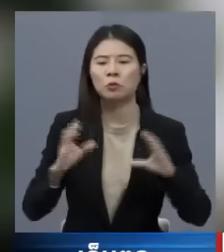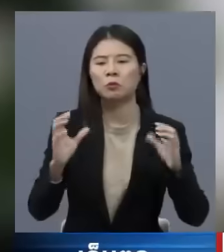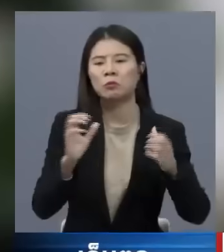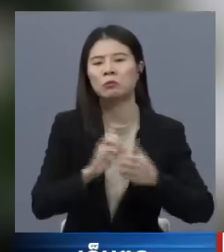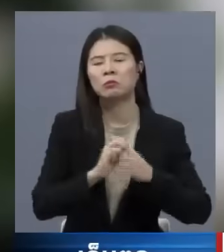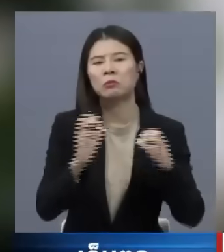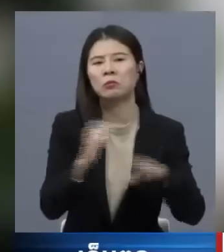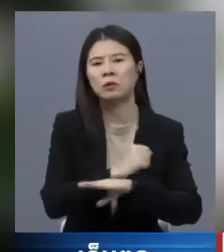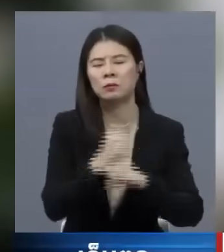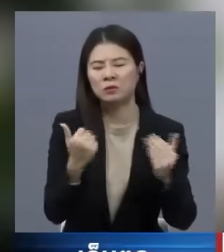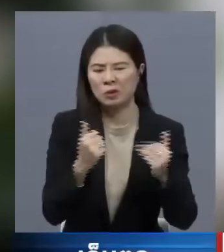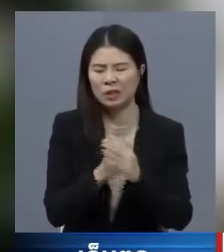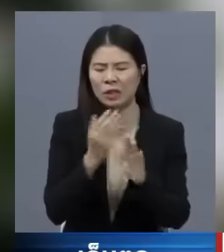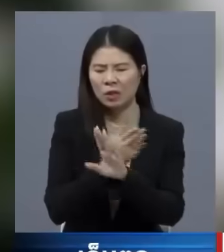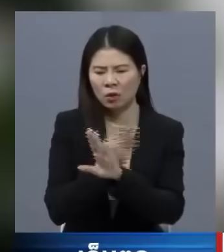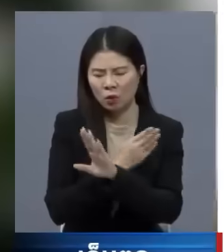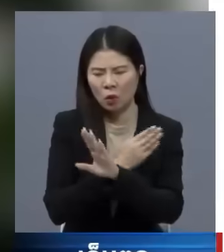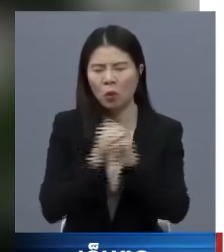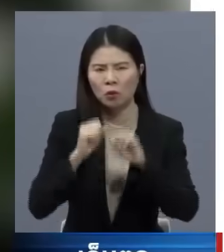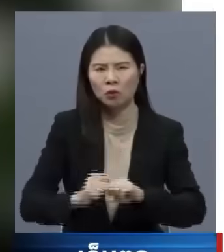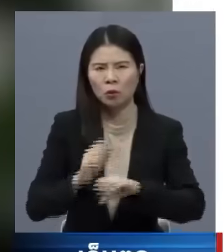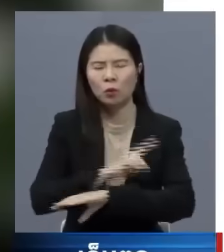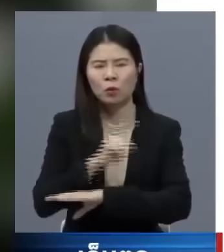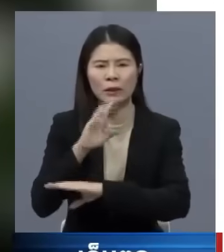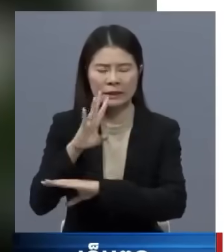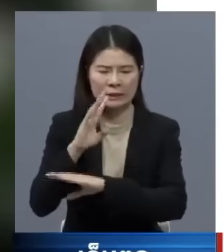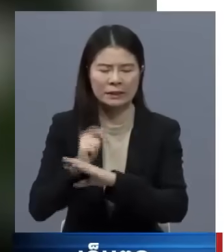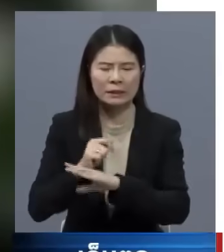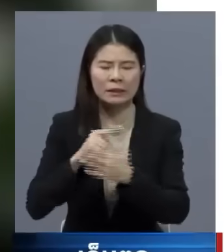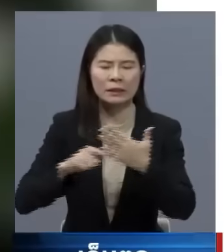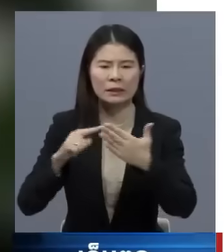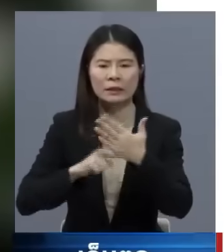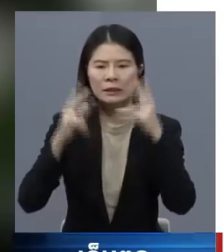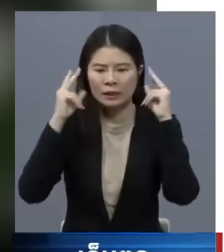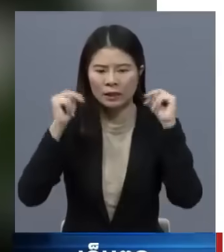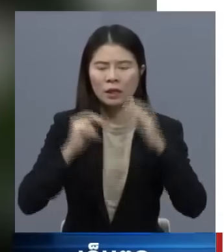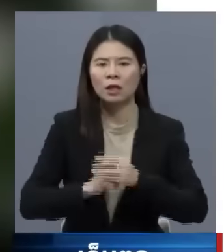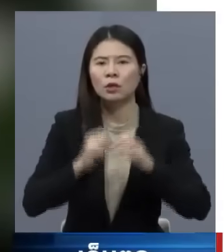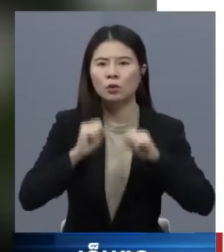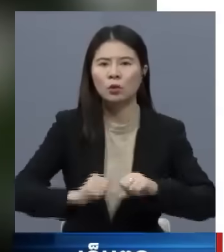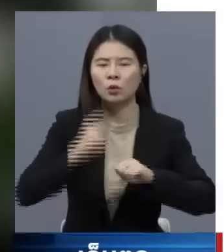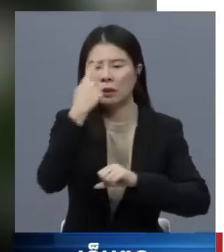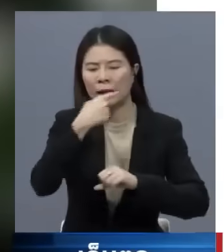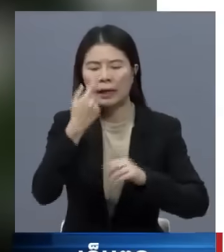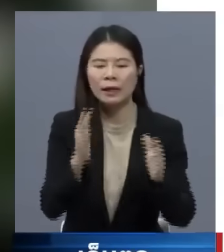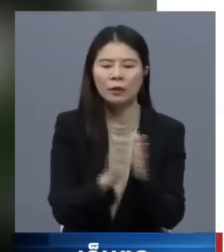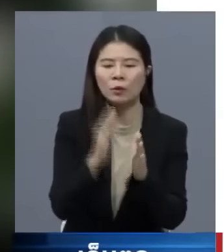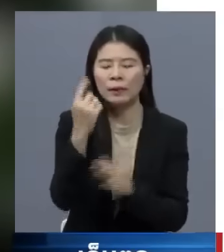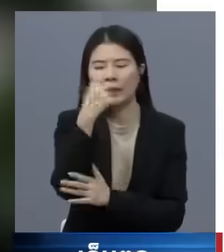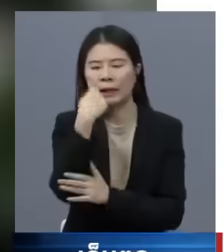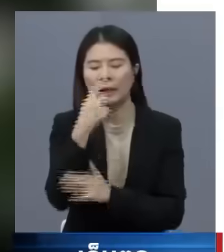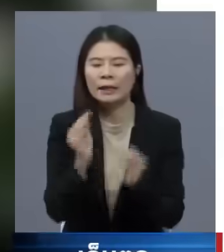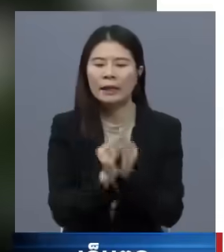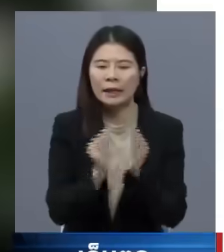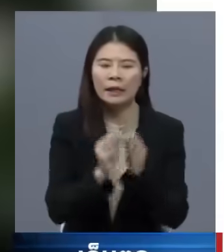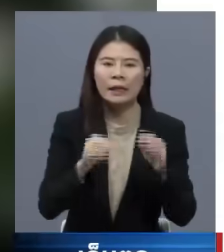จึงต้องเคลียร์กันให้จบก่อนวันโหวตนายกครั้งต่อไปและสูตรผ่าทางตันการเมืองก็จะถูกงัดออกมาใช้ในเวล